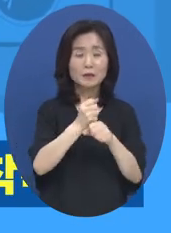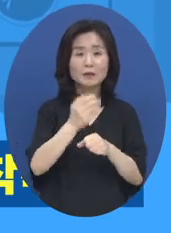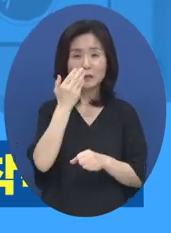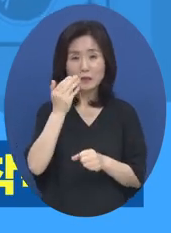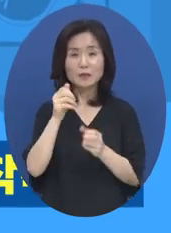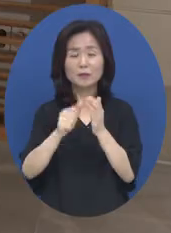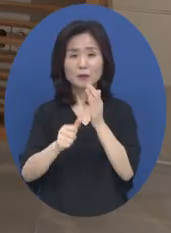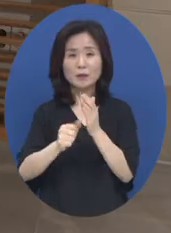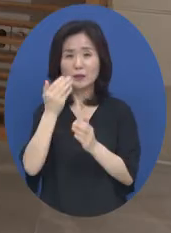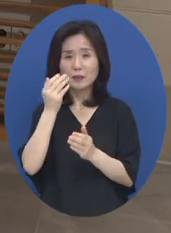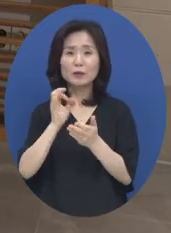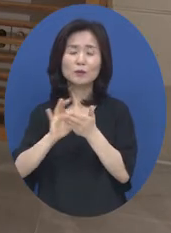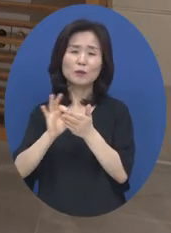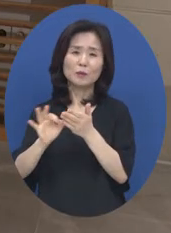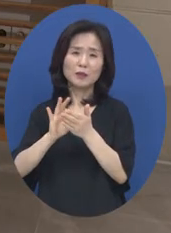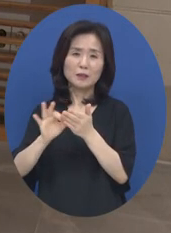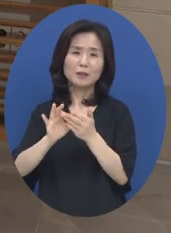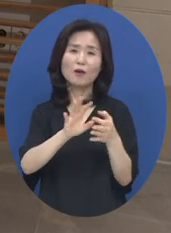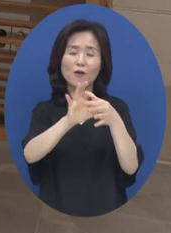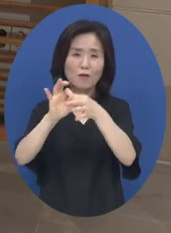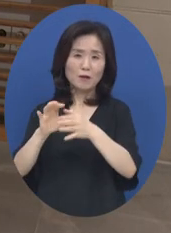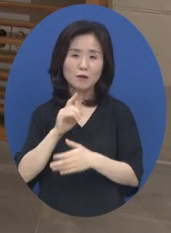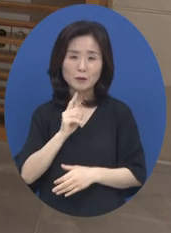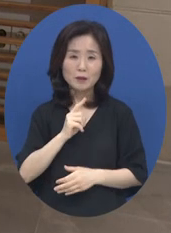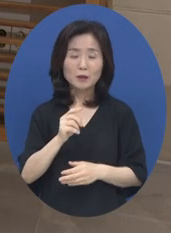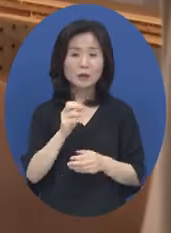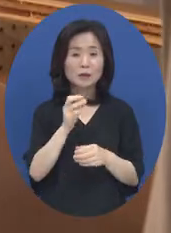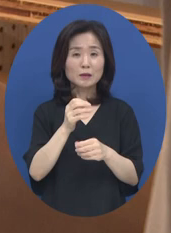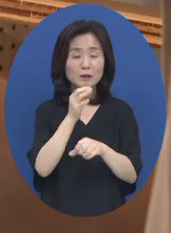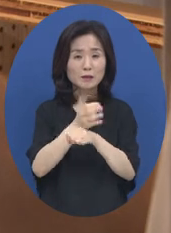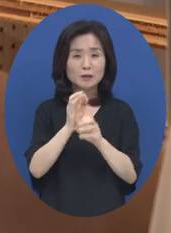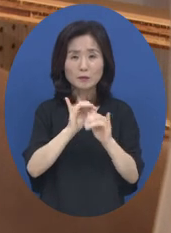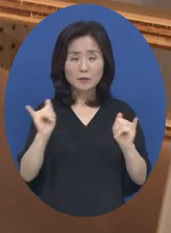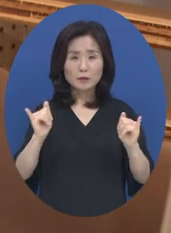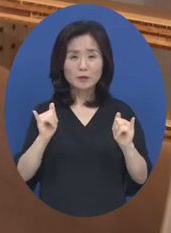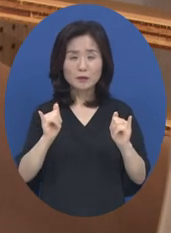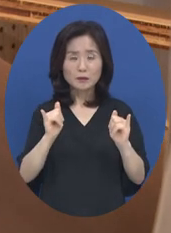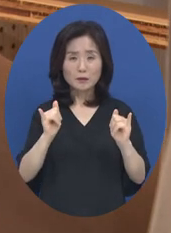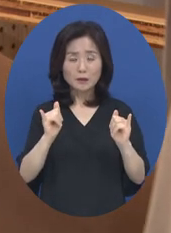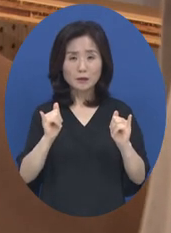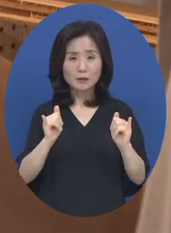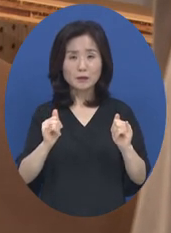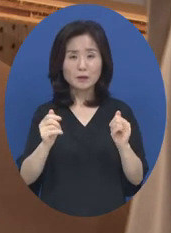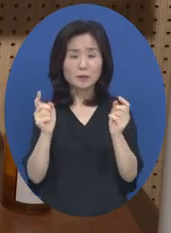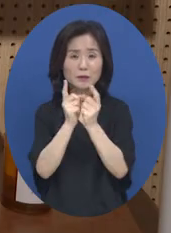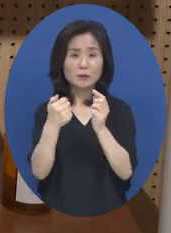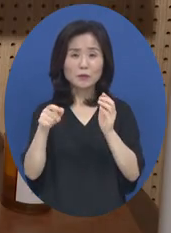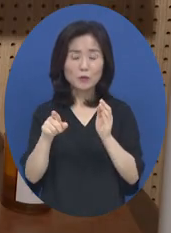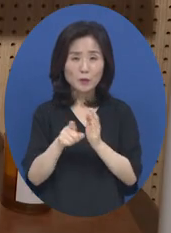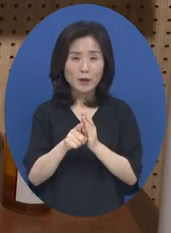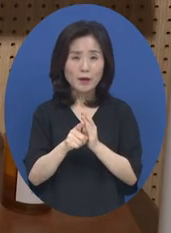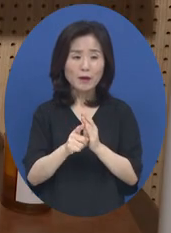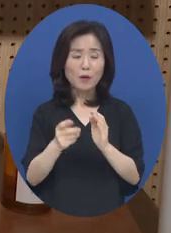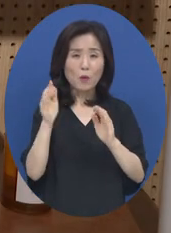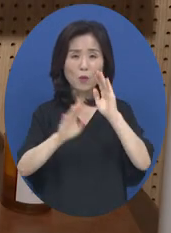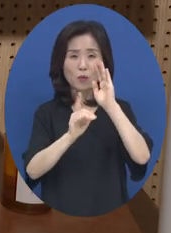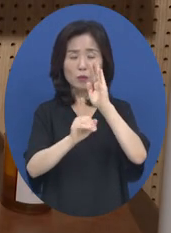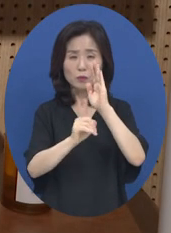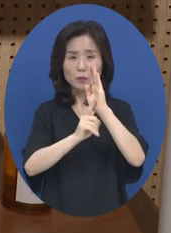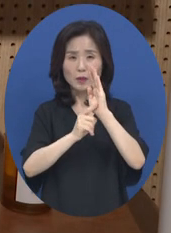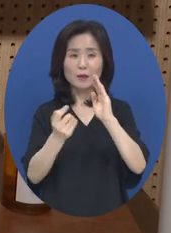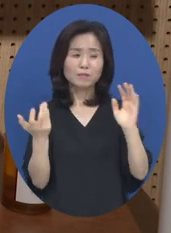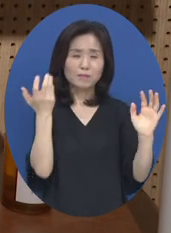이어진다는 의미입니다. 소비자들을 만나기 위해 공고를 통해 입점할 기업을 모집하고 사회적 기업 인증 절차를